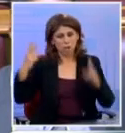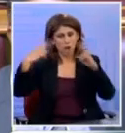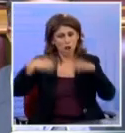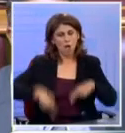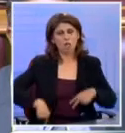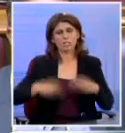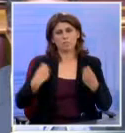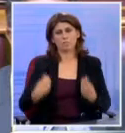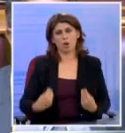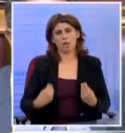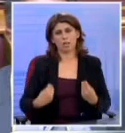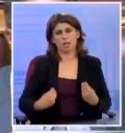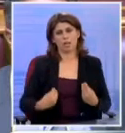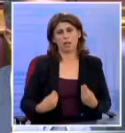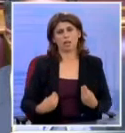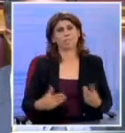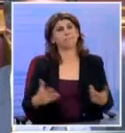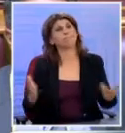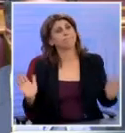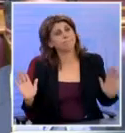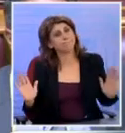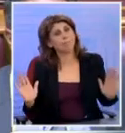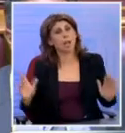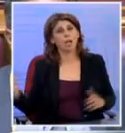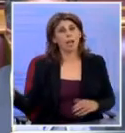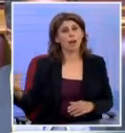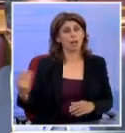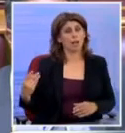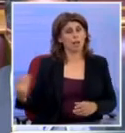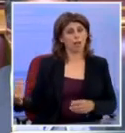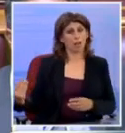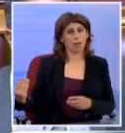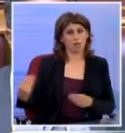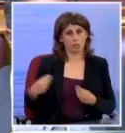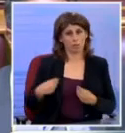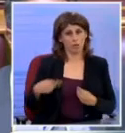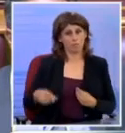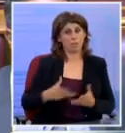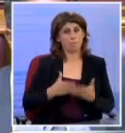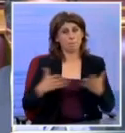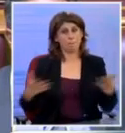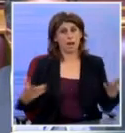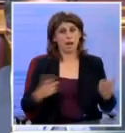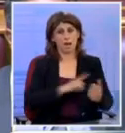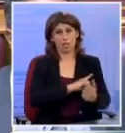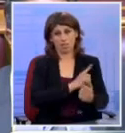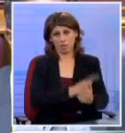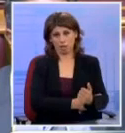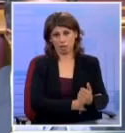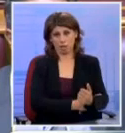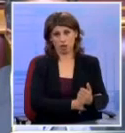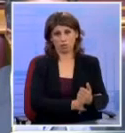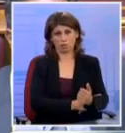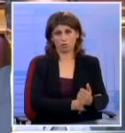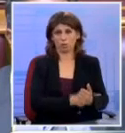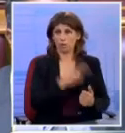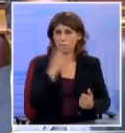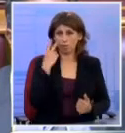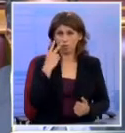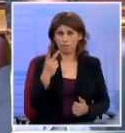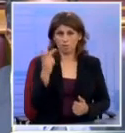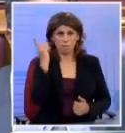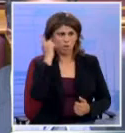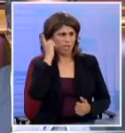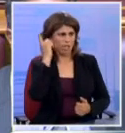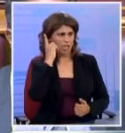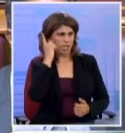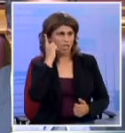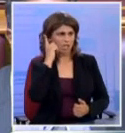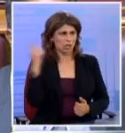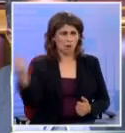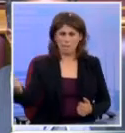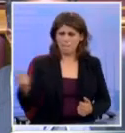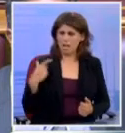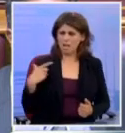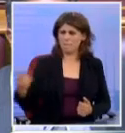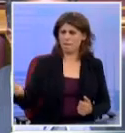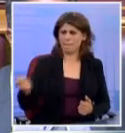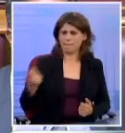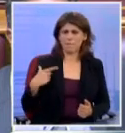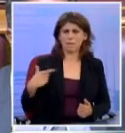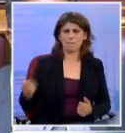Αλλά μιας και δώσατε αυτή την μεγάλη δυνατότητα και βλέπω στο κινητό μου μηνύματα που